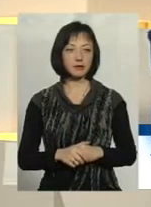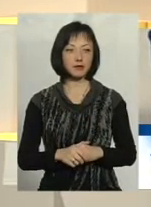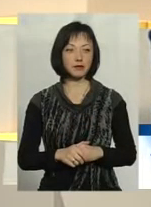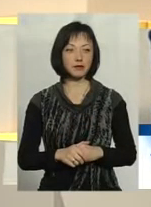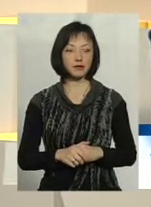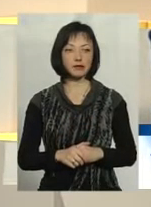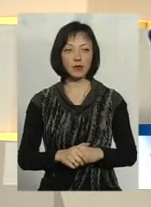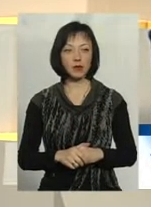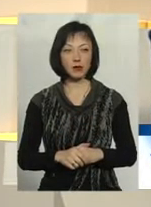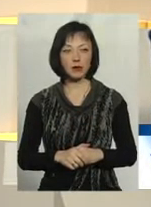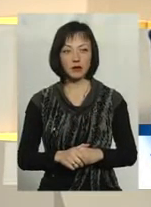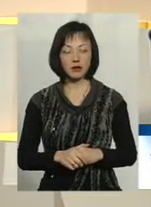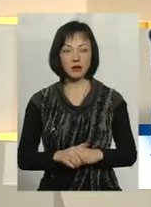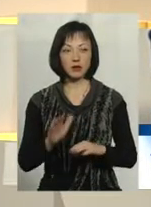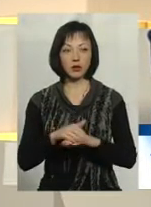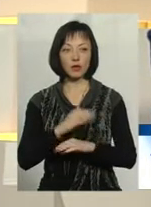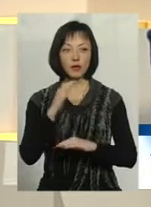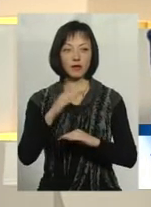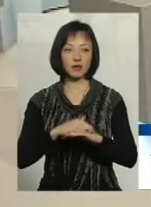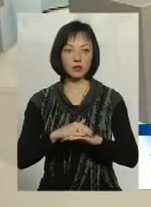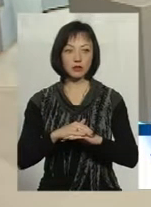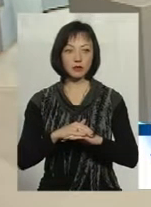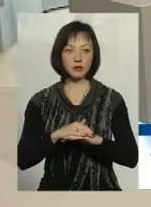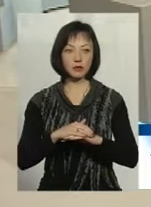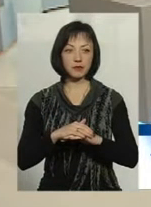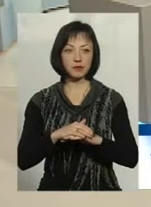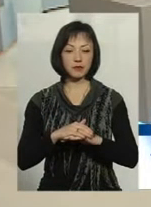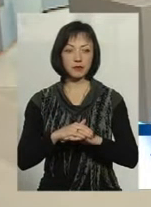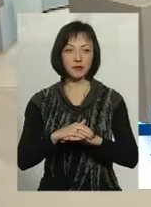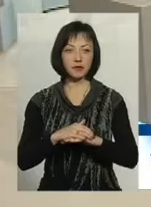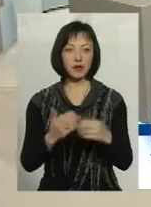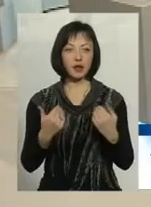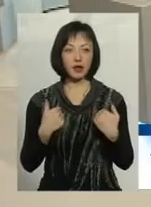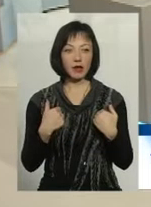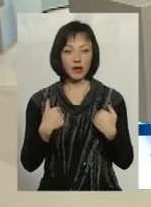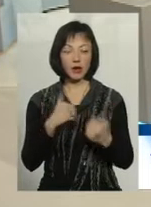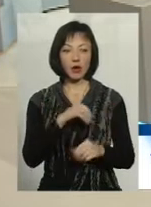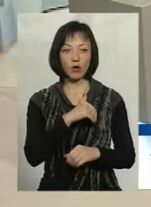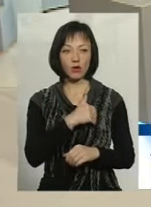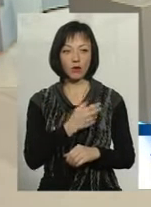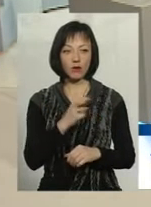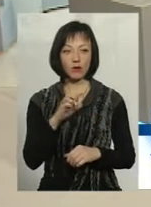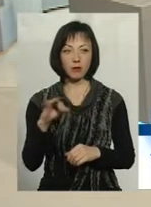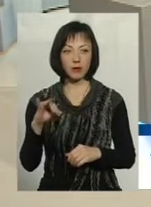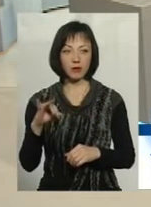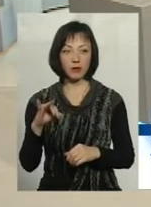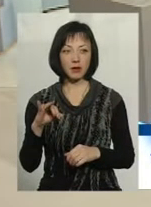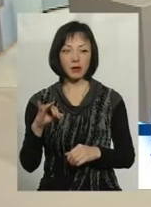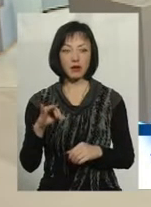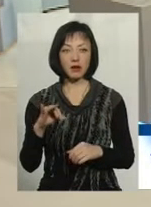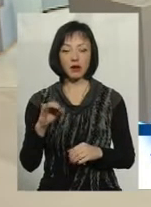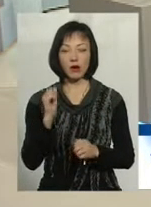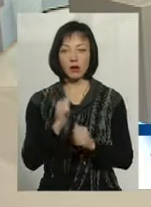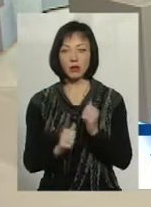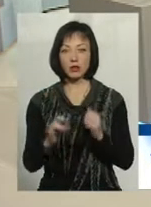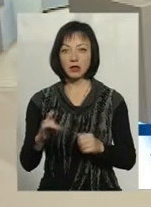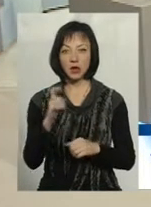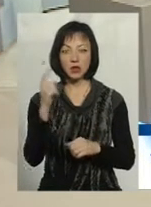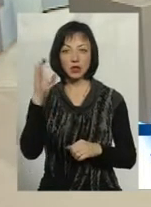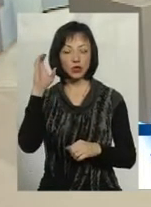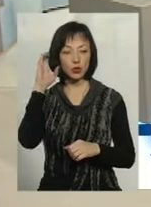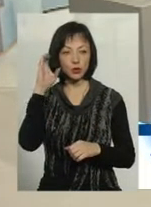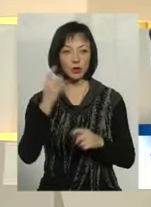чого залежить заробітна плата там керівників чи тих людей, які там здійснюють якусь там господарську діяльність сьогодні, від внесків. Звідки вони беруться? Від